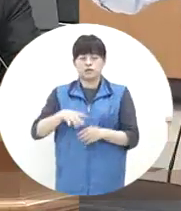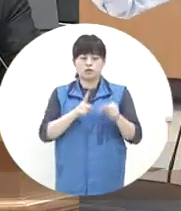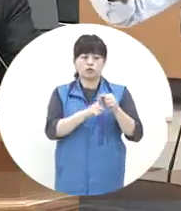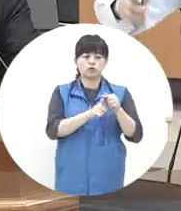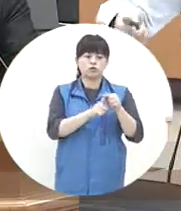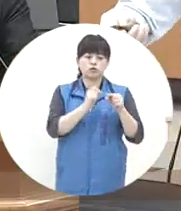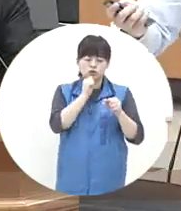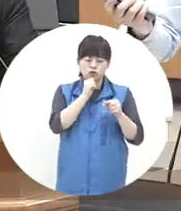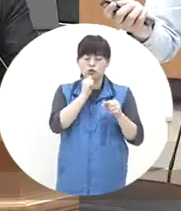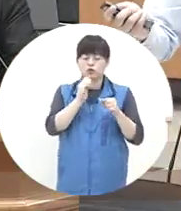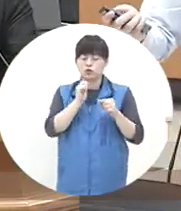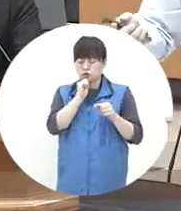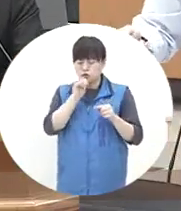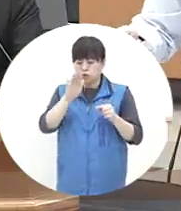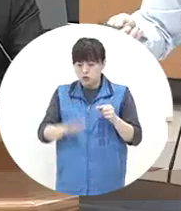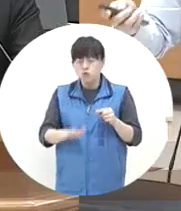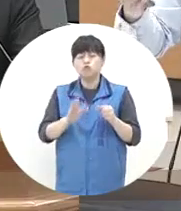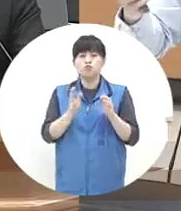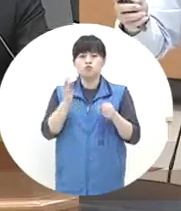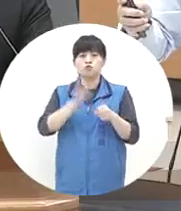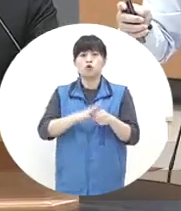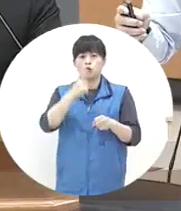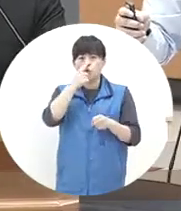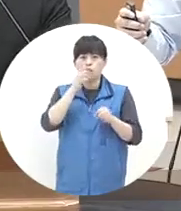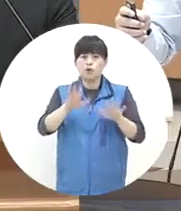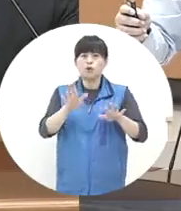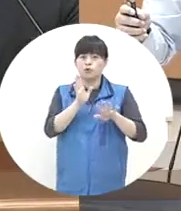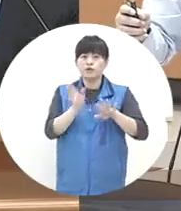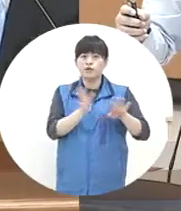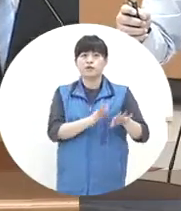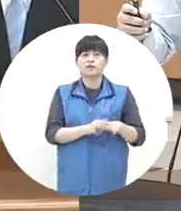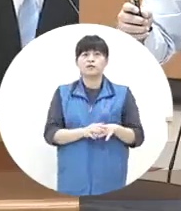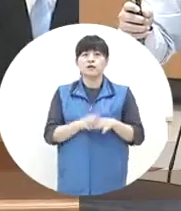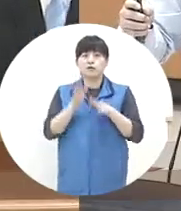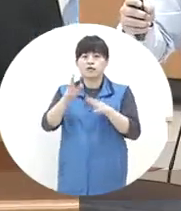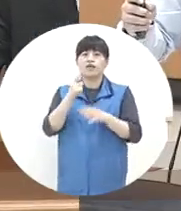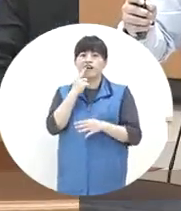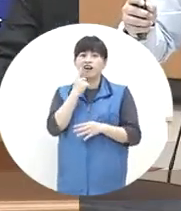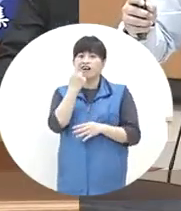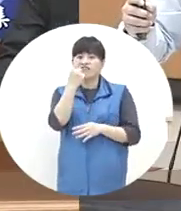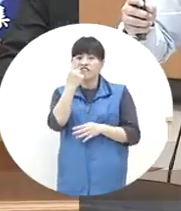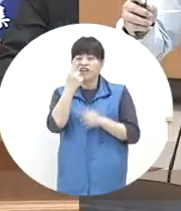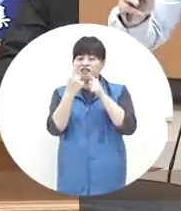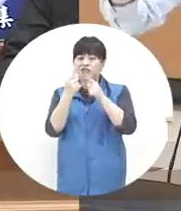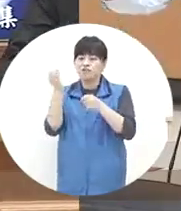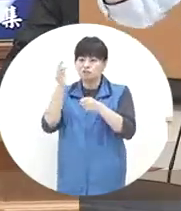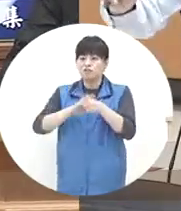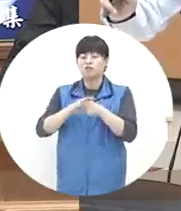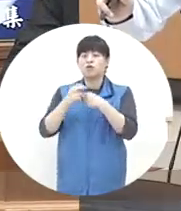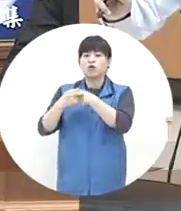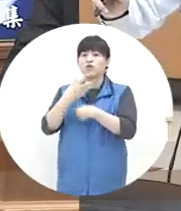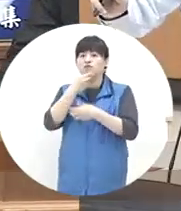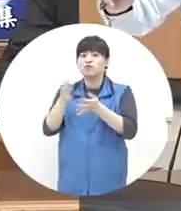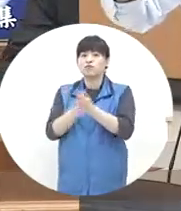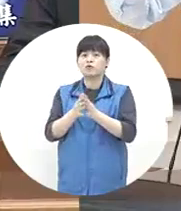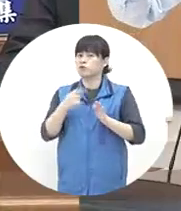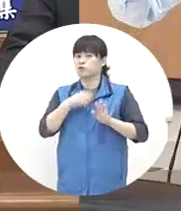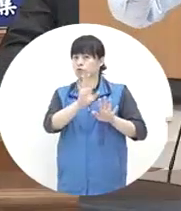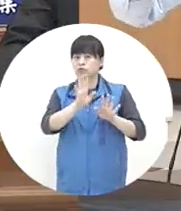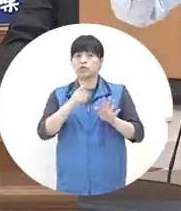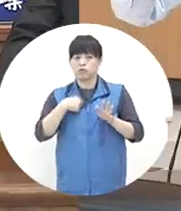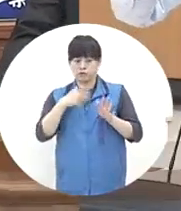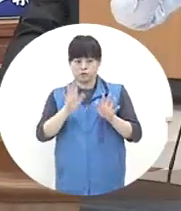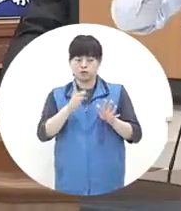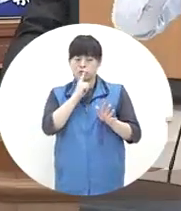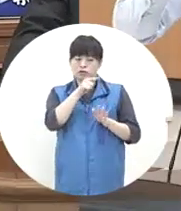这个绝对都有补助，我知道。 我 现在是在讲， 对，就是单科的部分，在卫福部这个部分是没有。 我现在是在讲齁，因为这个东